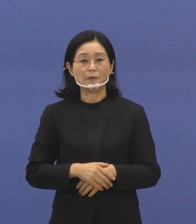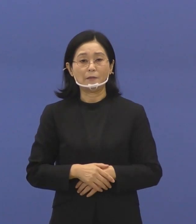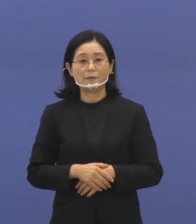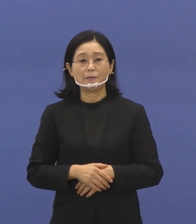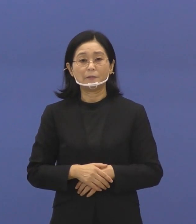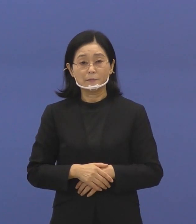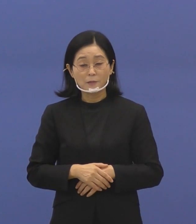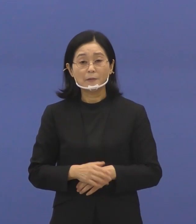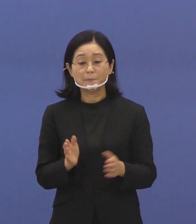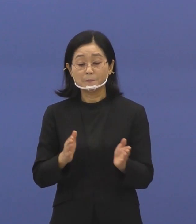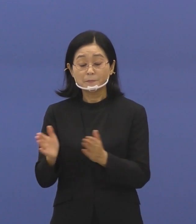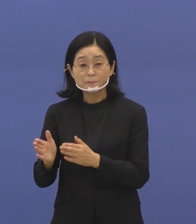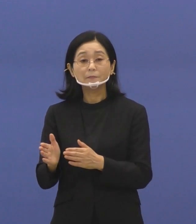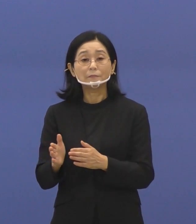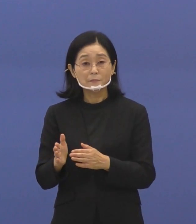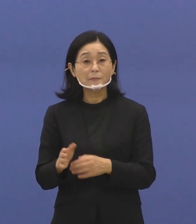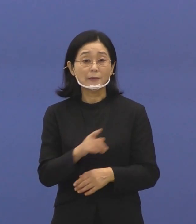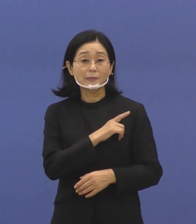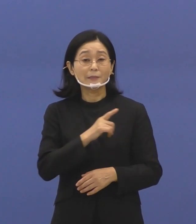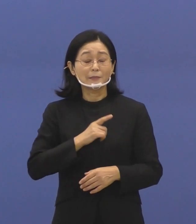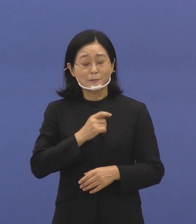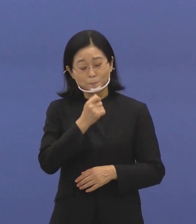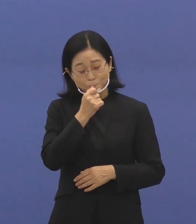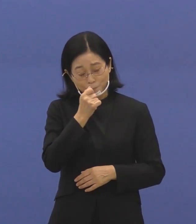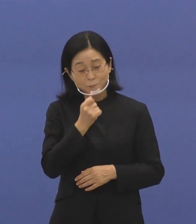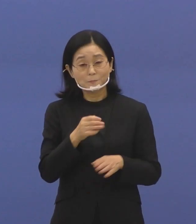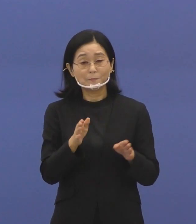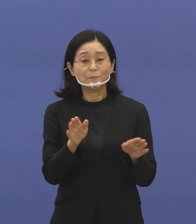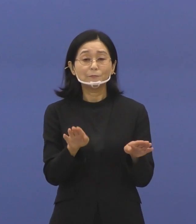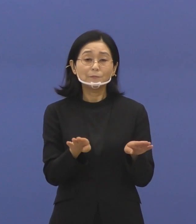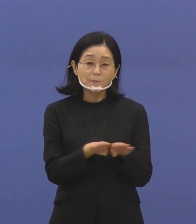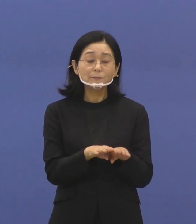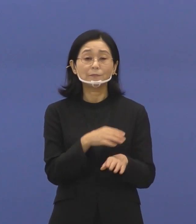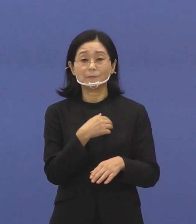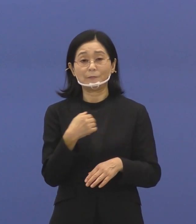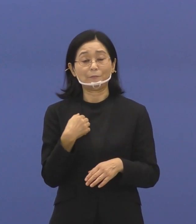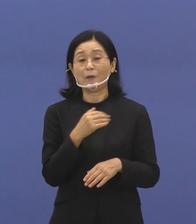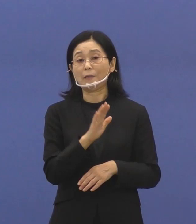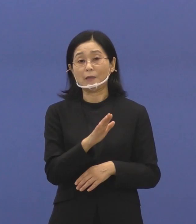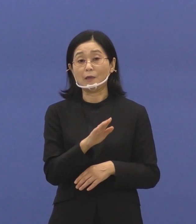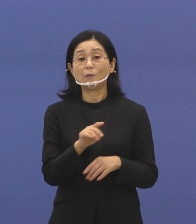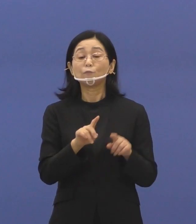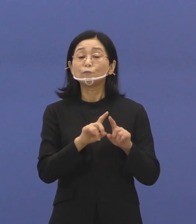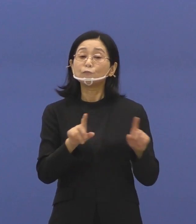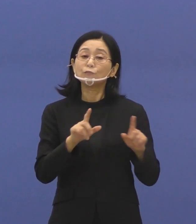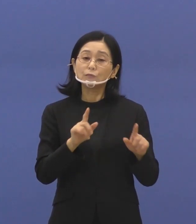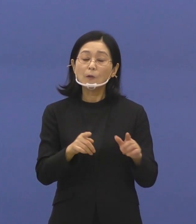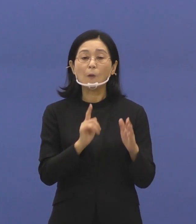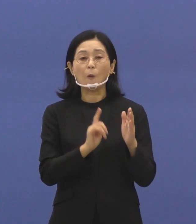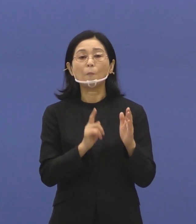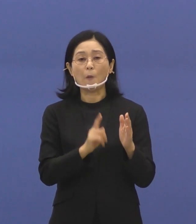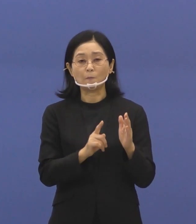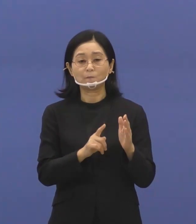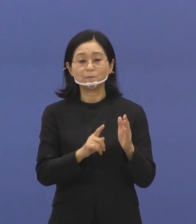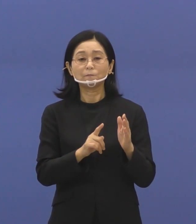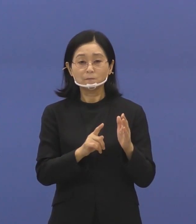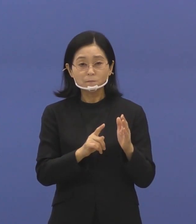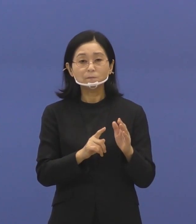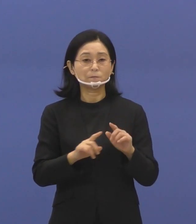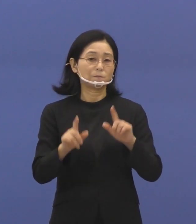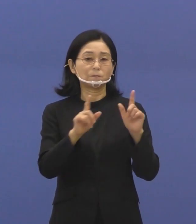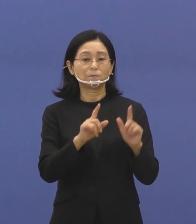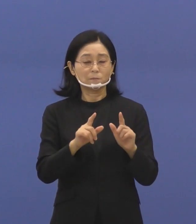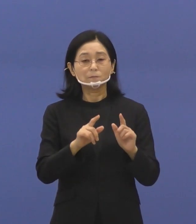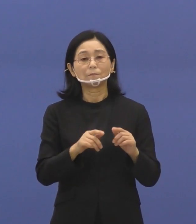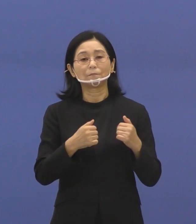日休める日も何日かありましたので、そこは普通のお盆の過ごし方、実家に行って仏壇